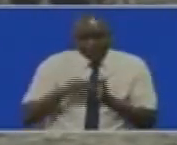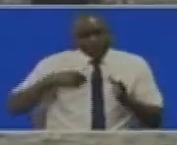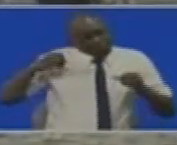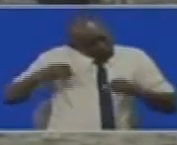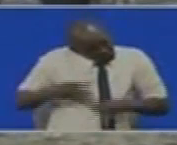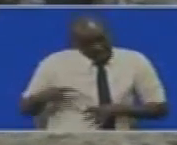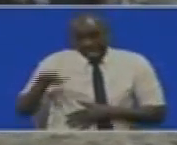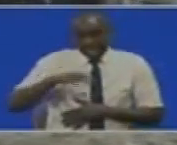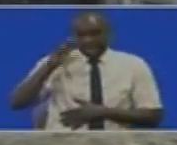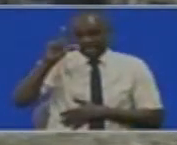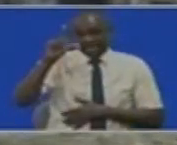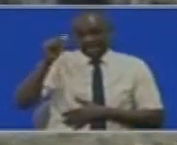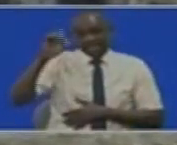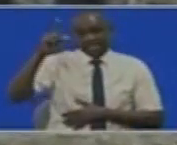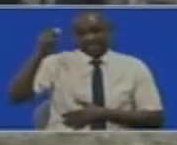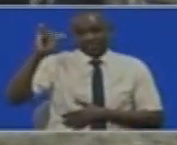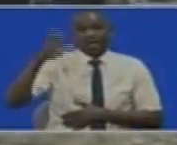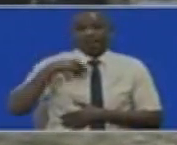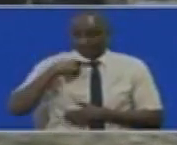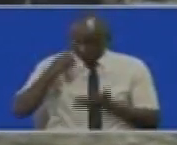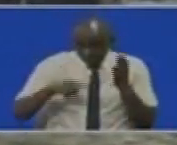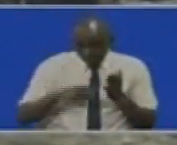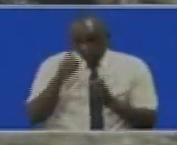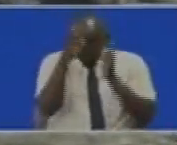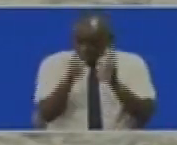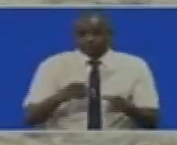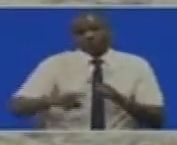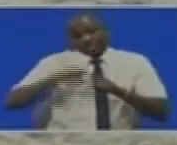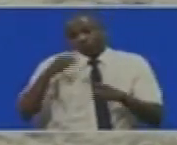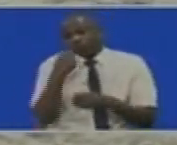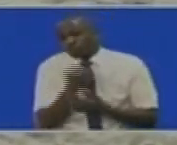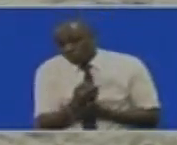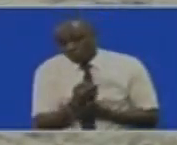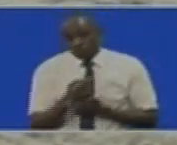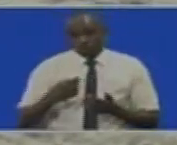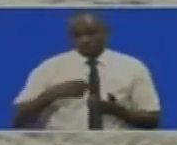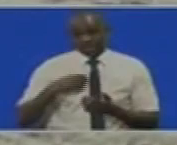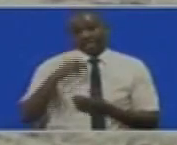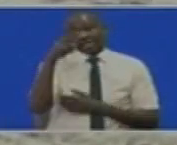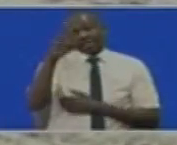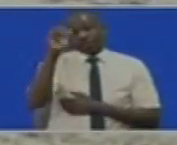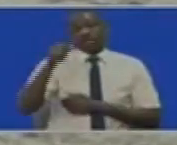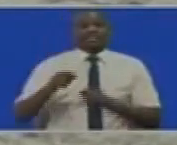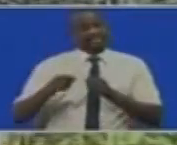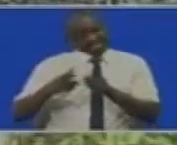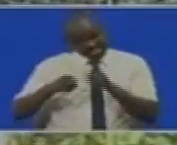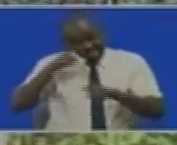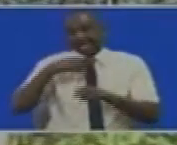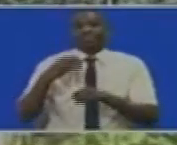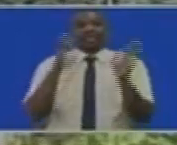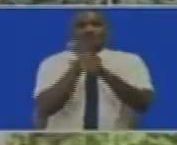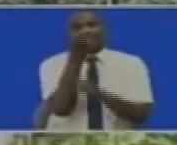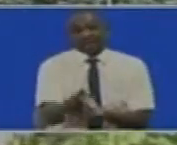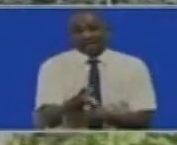Laikipe kwenye shamba la Mugi. Wakazi wa kidai mmoja wao aliuawa na maafisa walinda wanyama na mwili wake kufichwa. Wameingia